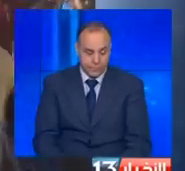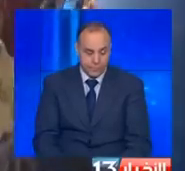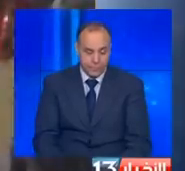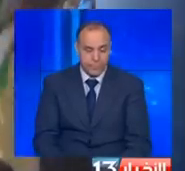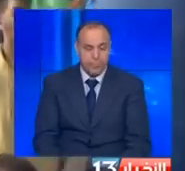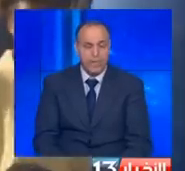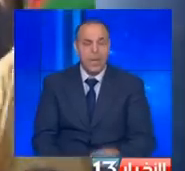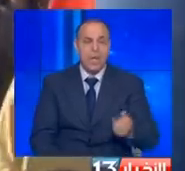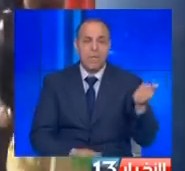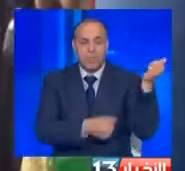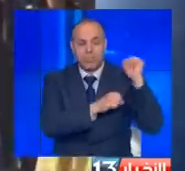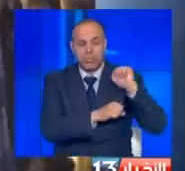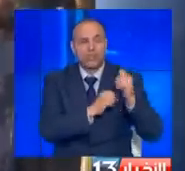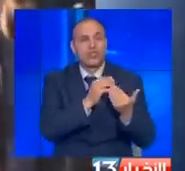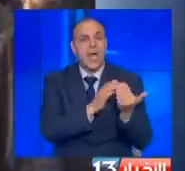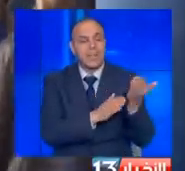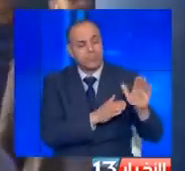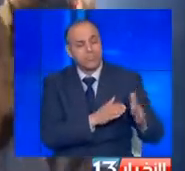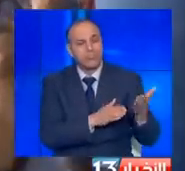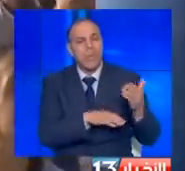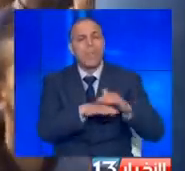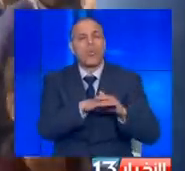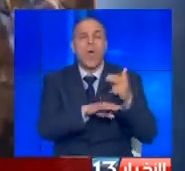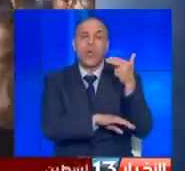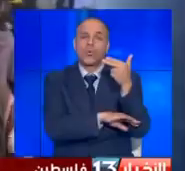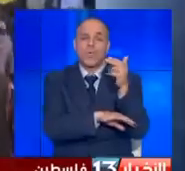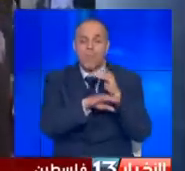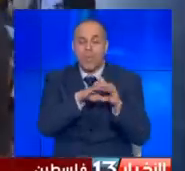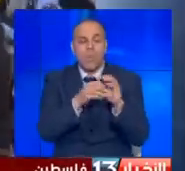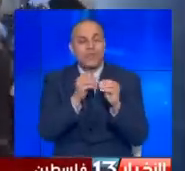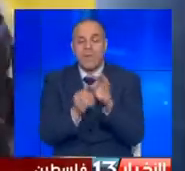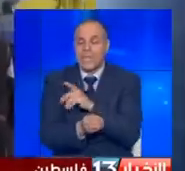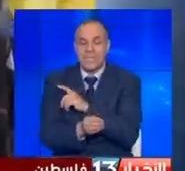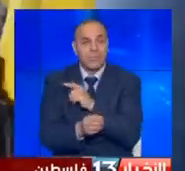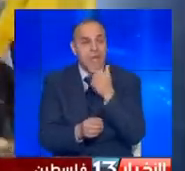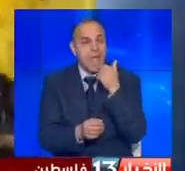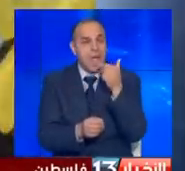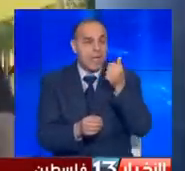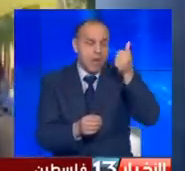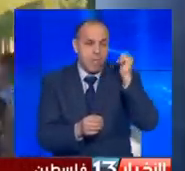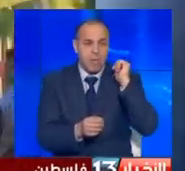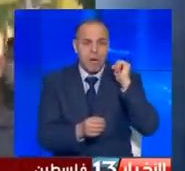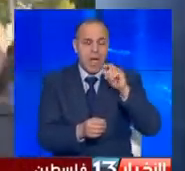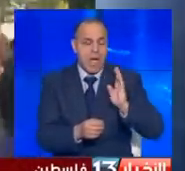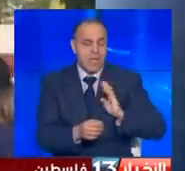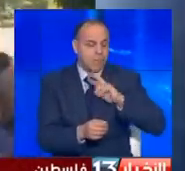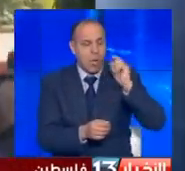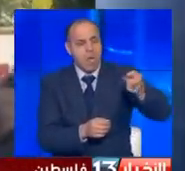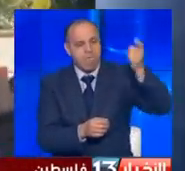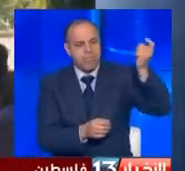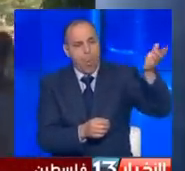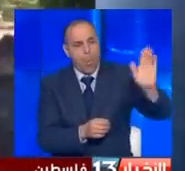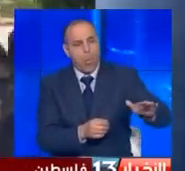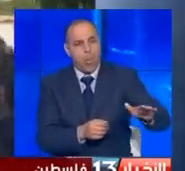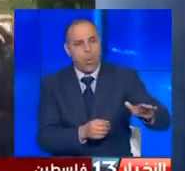شيعت غزه شهيدا جديدا من اجل القدس جوهر القضيه الفلسطينيه فقط دراسات قوات الاحتلال في